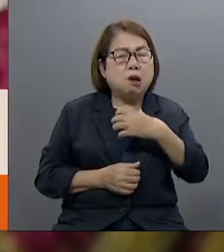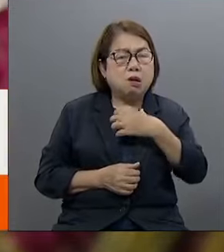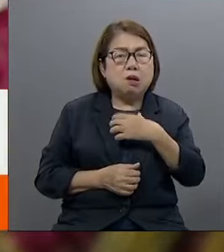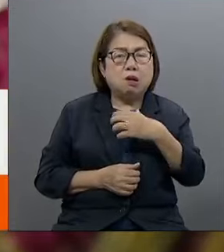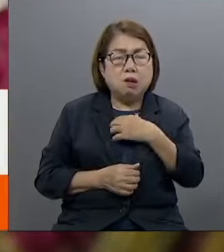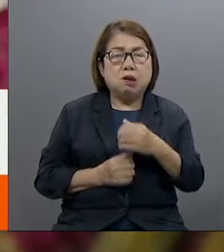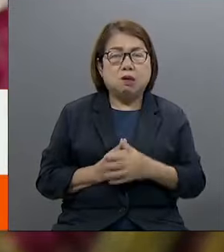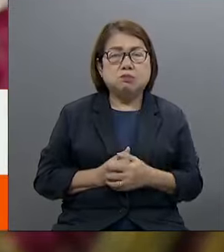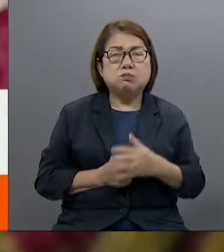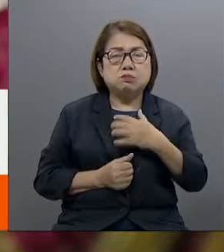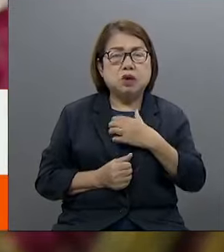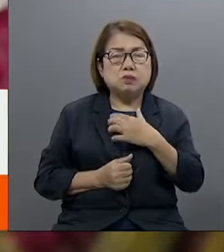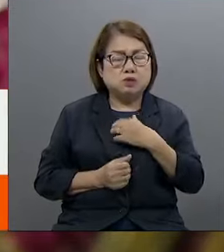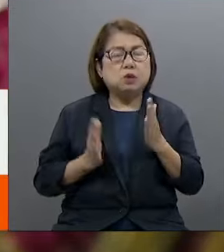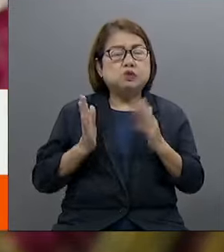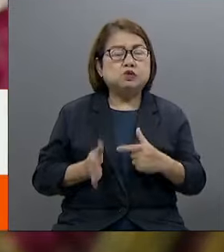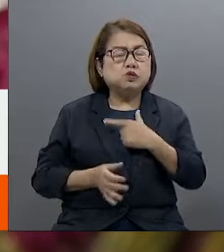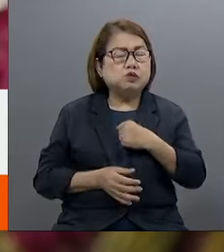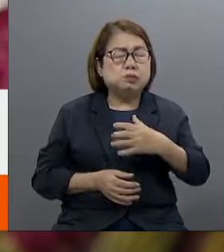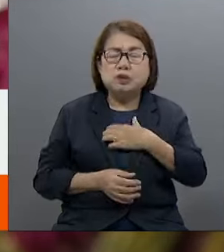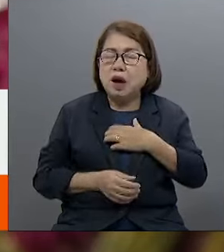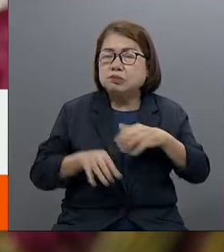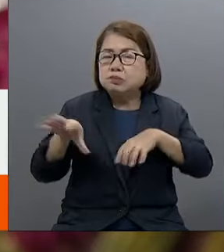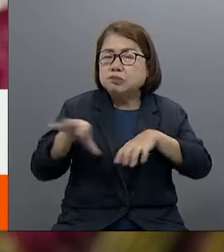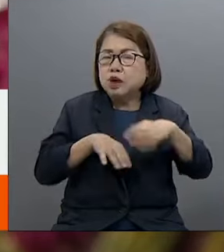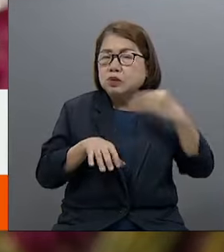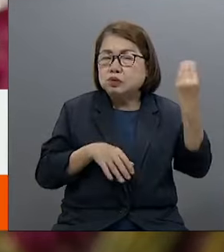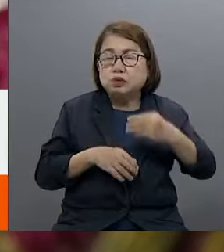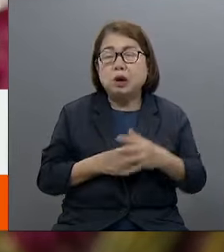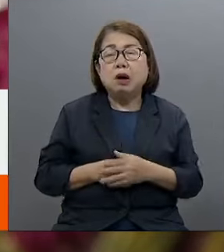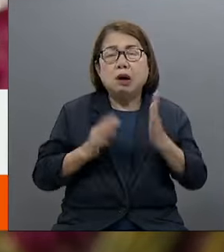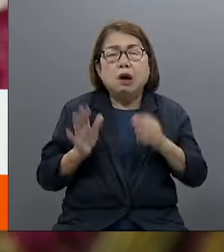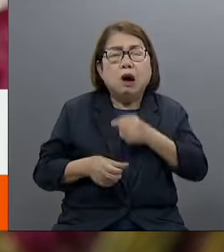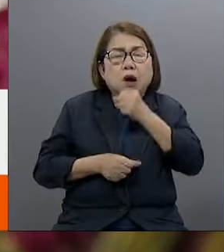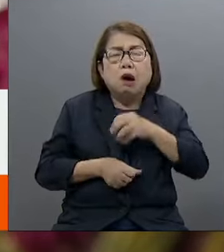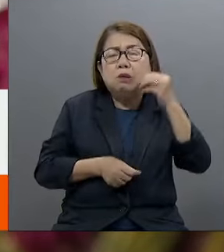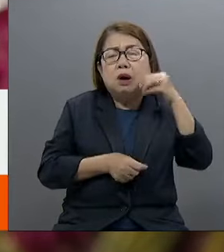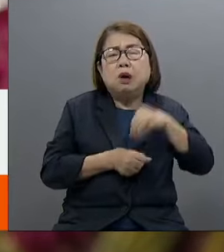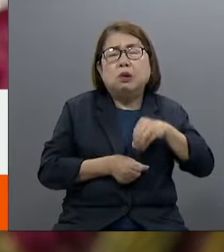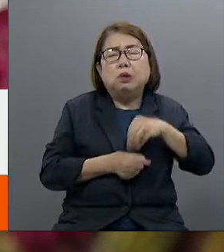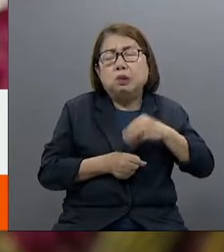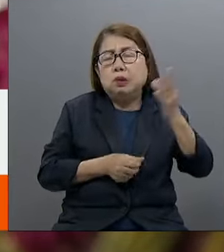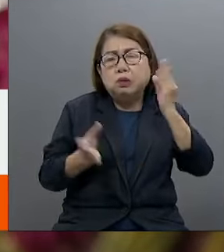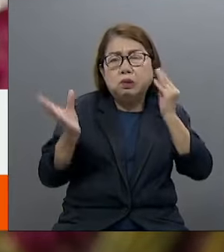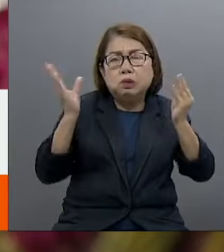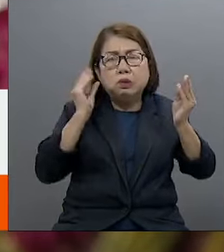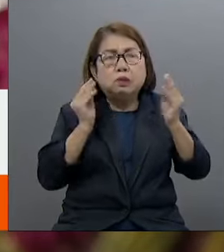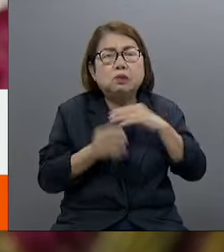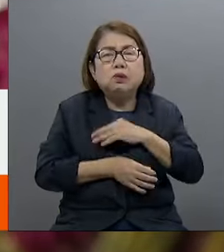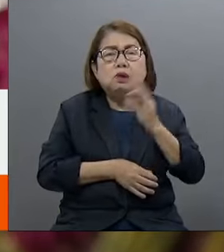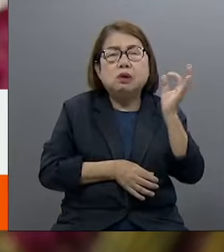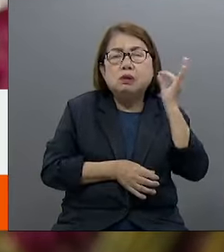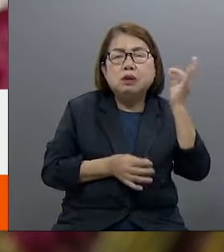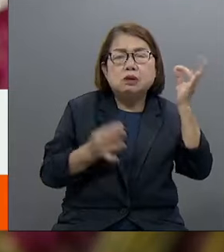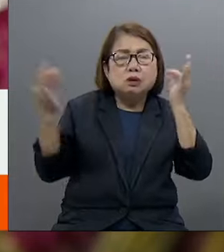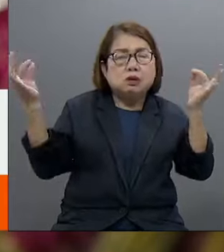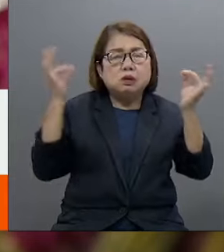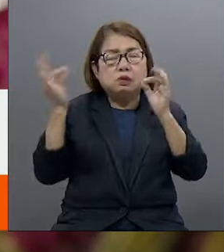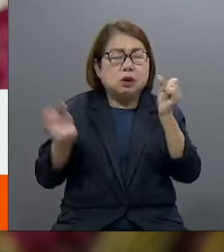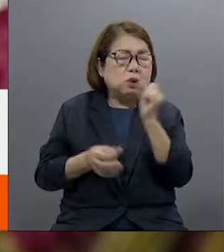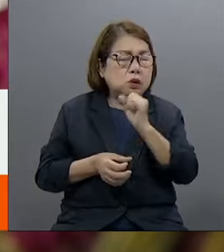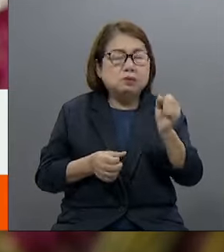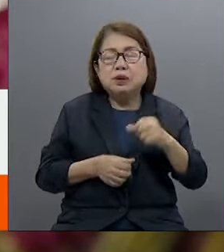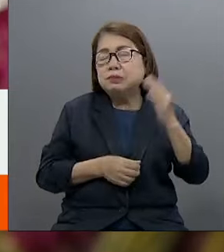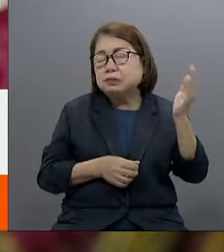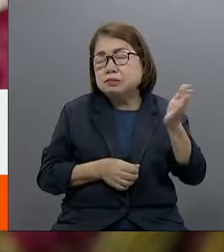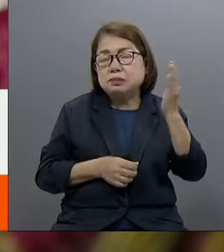วันด้วยเลยเพราะว่าอะไรมะคนแก่ไม่ได้ไปไหนก็อยู่บ้านฟังเพลงอะไรไปเรื่อยๆเนี่ยแล้วยิ่